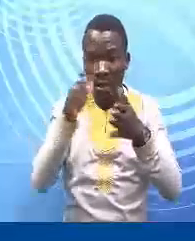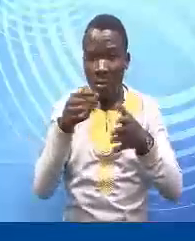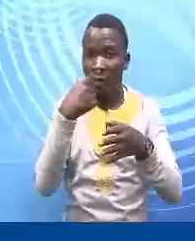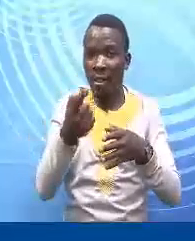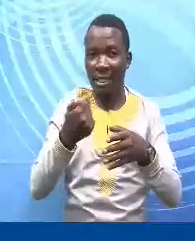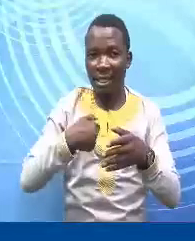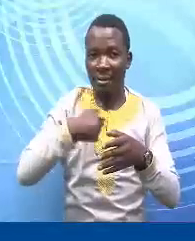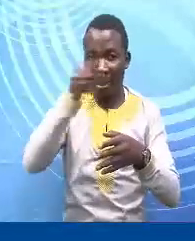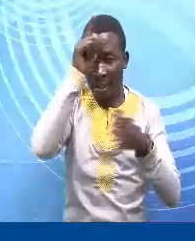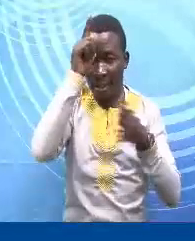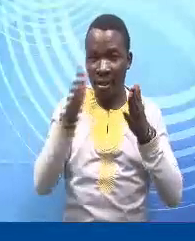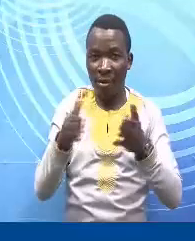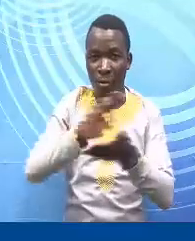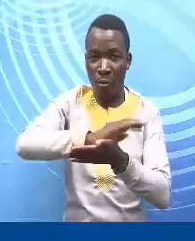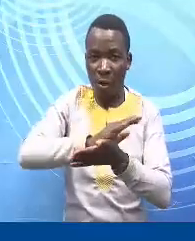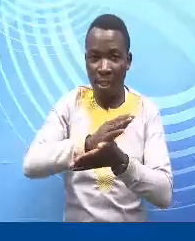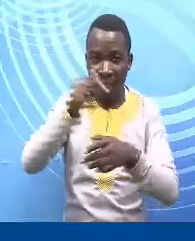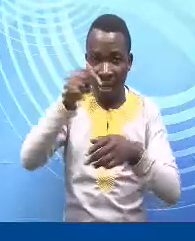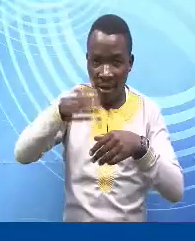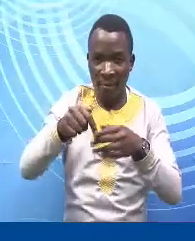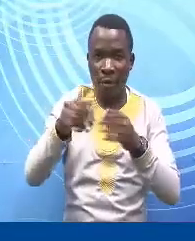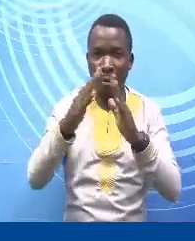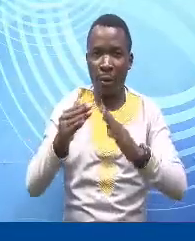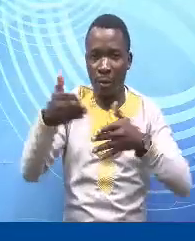mu Gasata muri umudugudu wa Kingasire